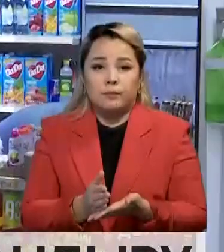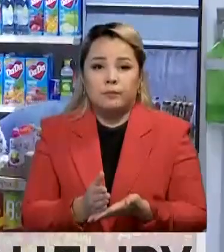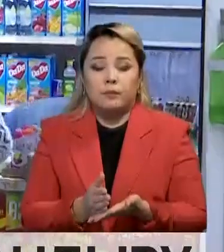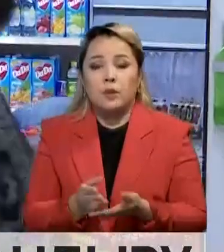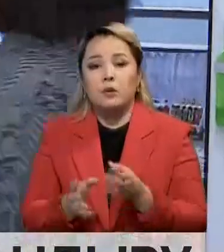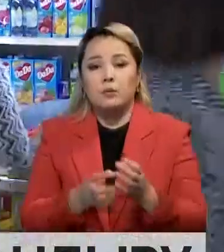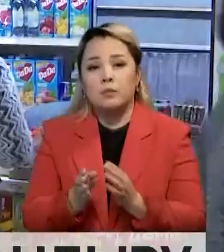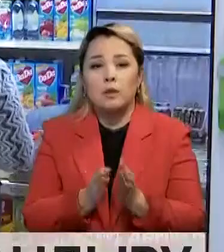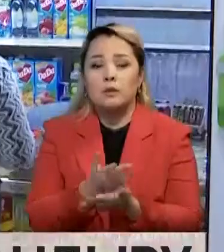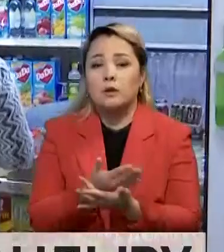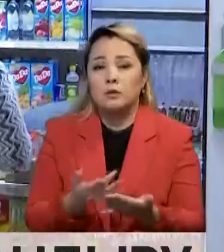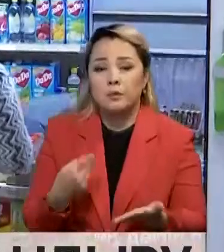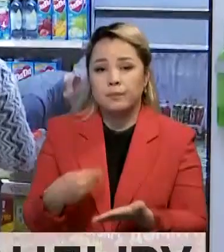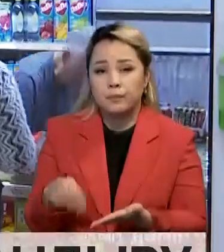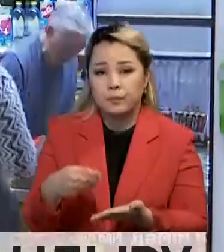Жеміс көкөніс аламыз.